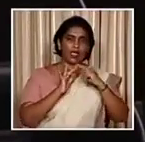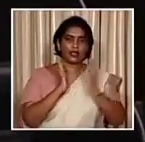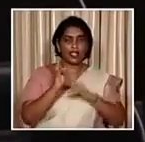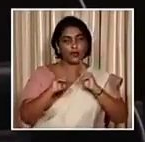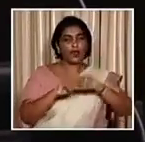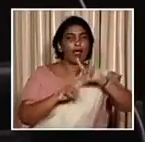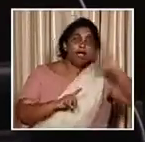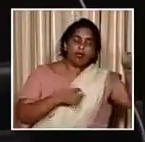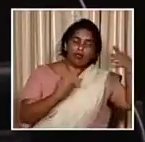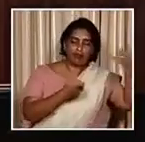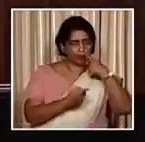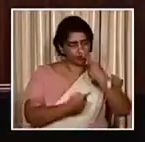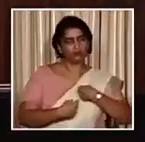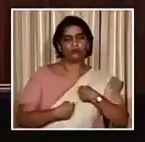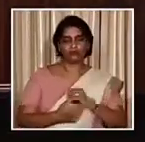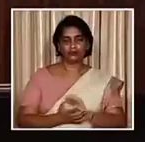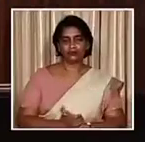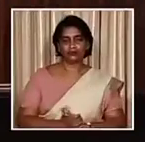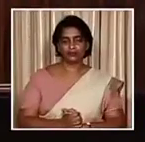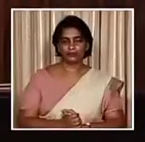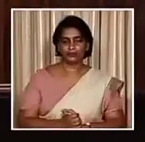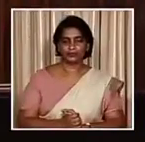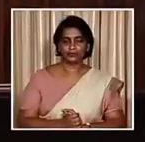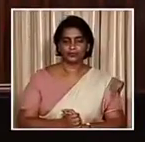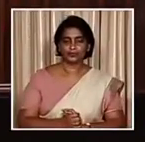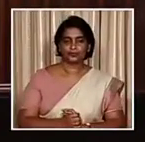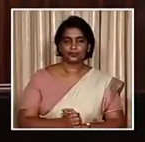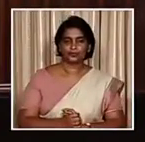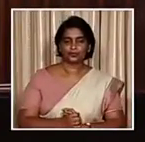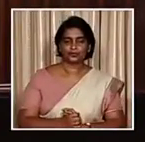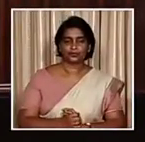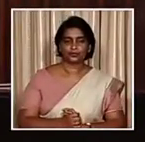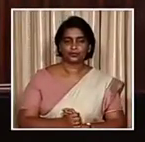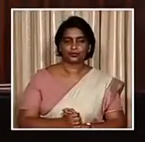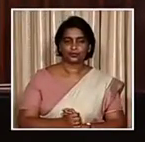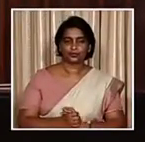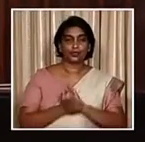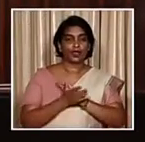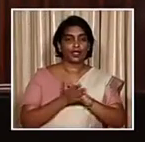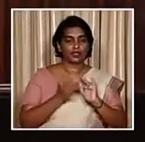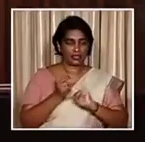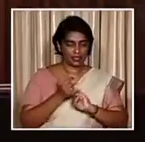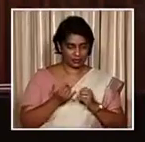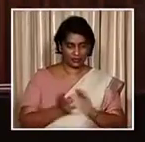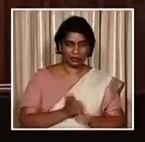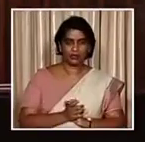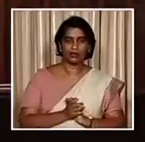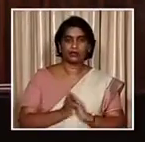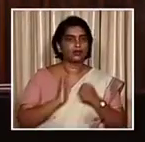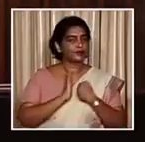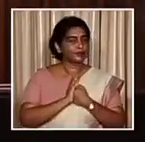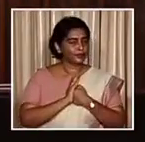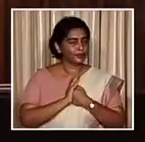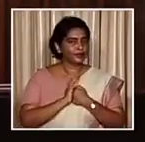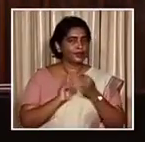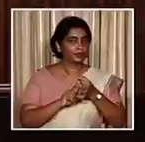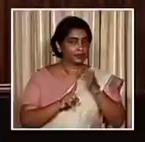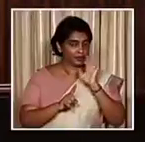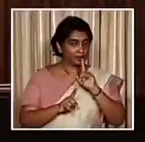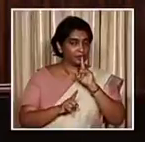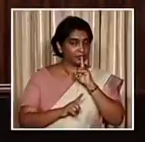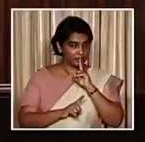හරි. ඔව් මේ හර්ෂදී සිල්ලා. ගරු ජනාධිපතිතුමා ඉදිරිපත්